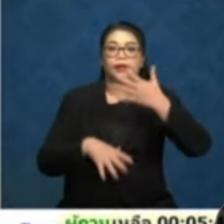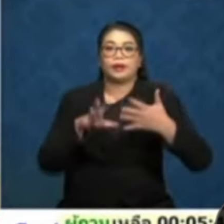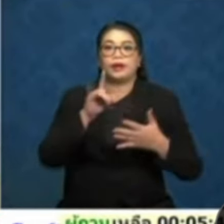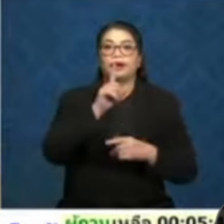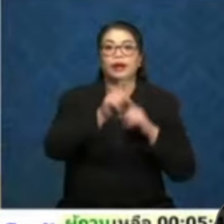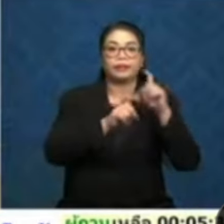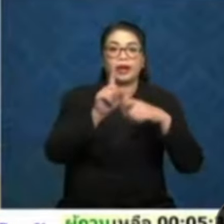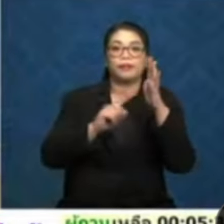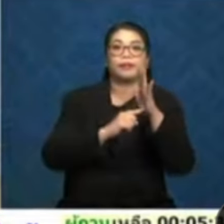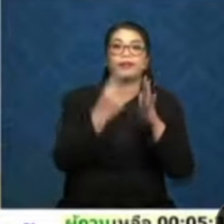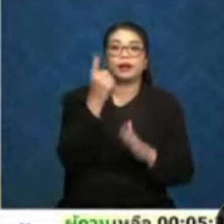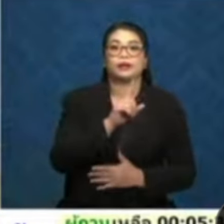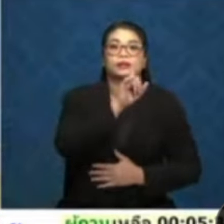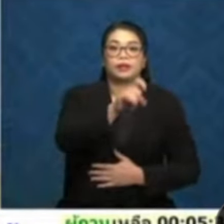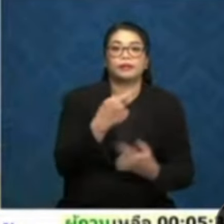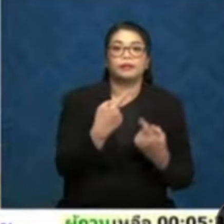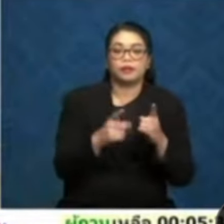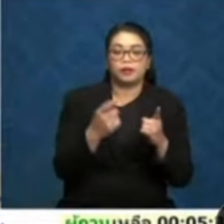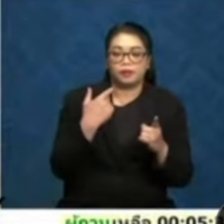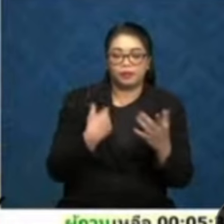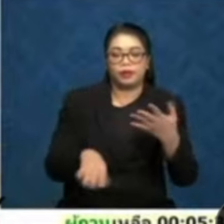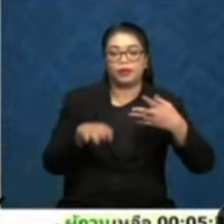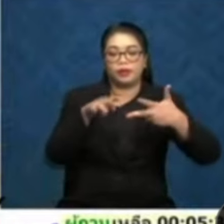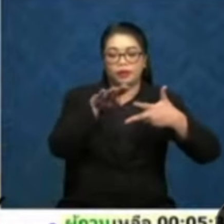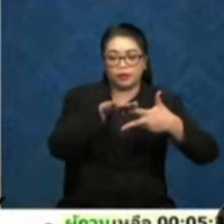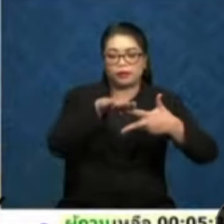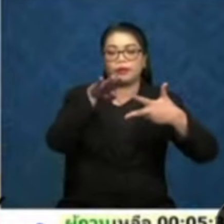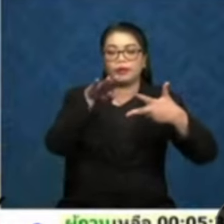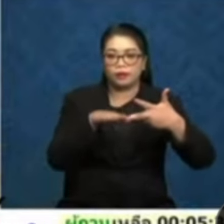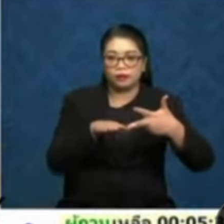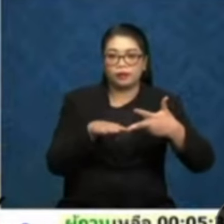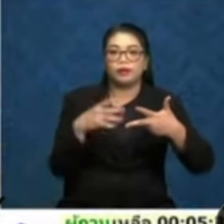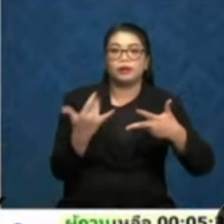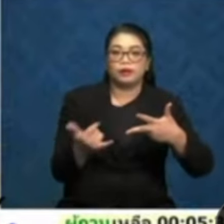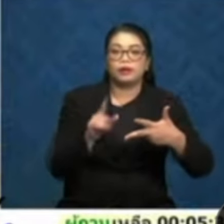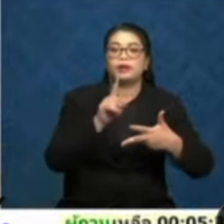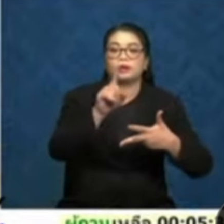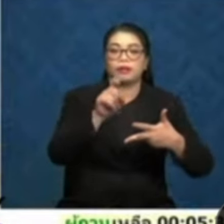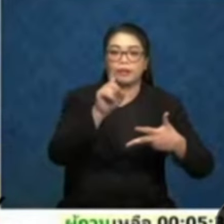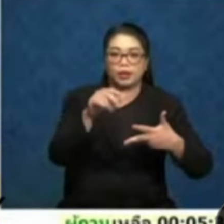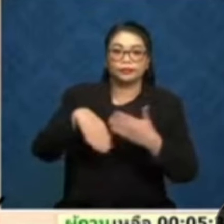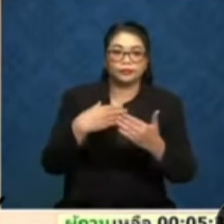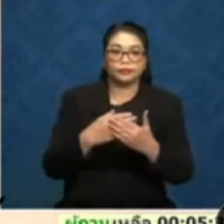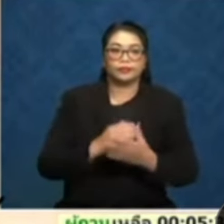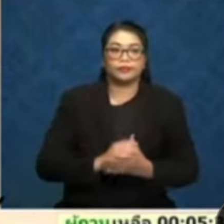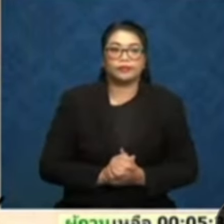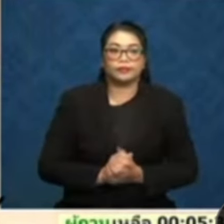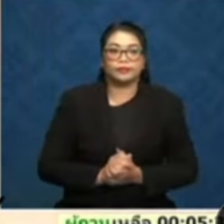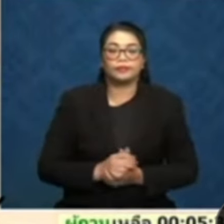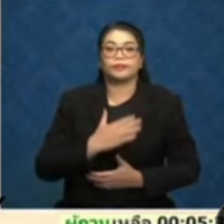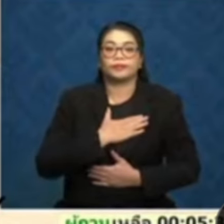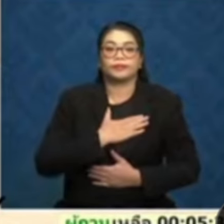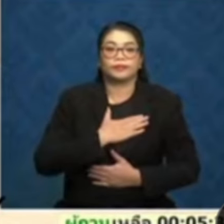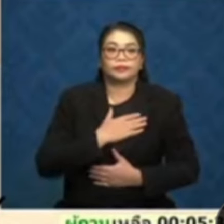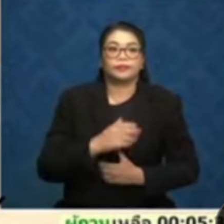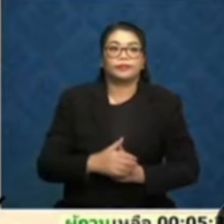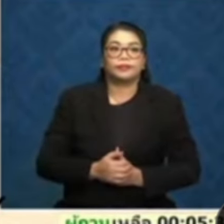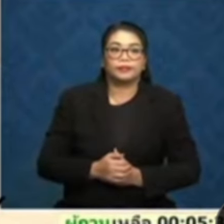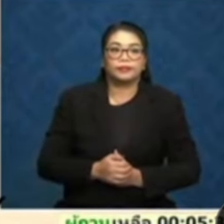อาจจะเยอะนิดนึงนะครับแต่ว่าเดี๋ยวจริงๆมีมาตรการระยะกลระยะยาวที่อยากจะส่งผ่านท่านประธานไปยังรัฐบาลด้วยขอบคุณครับดิฉันธีรรัตน์สำเร็จ